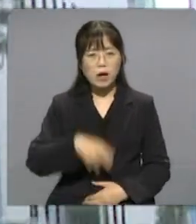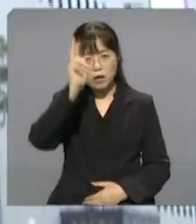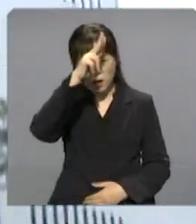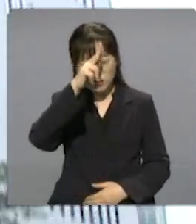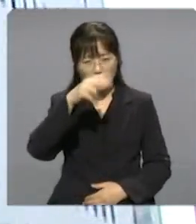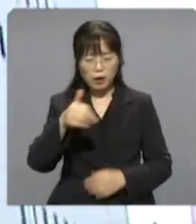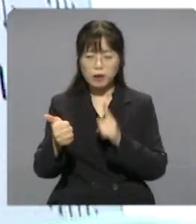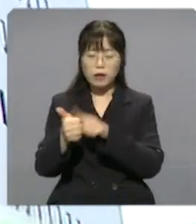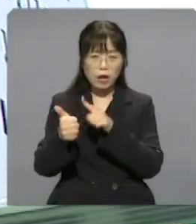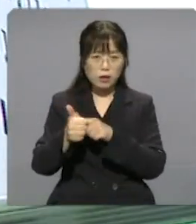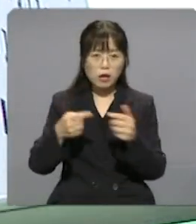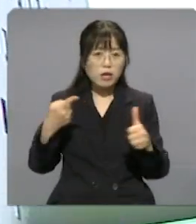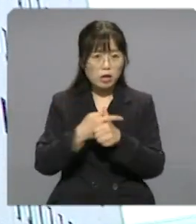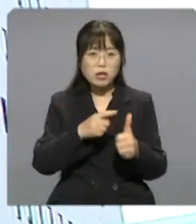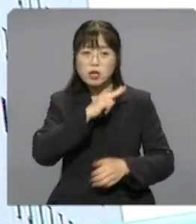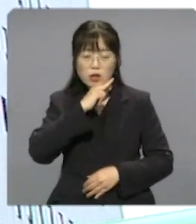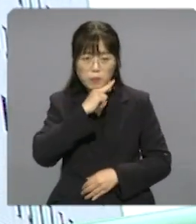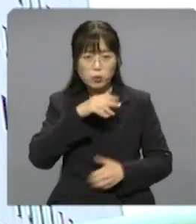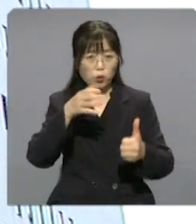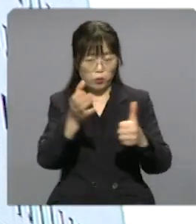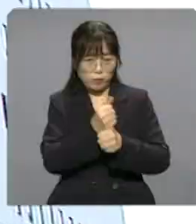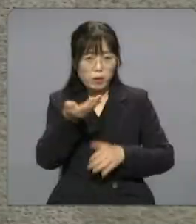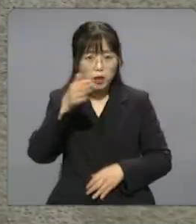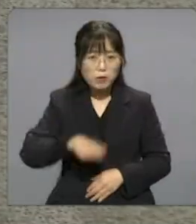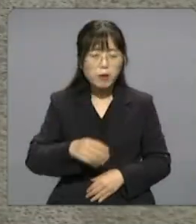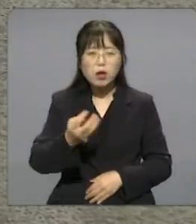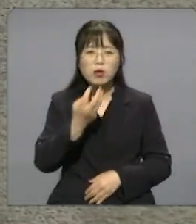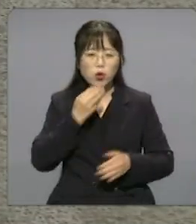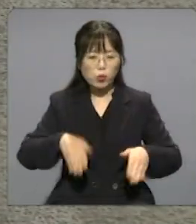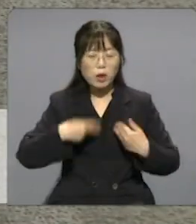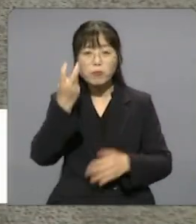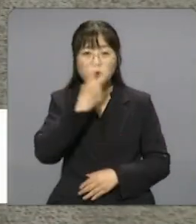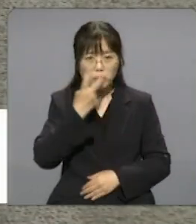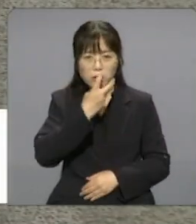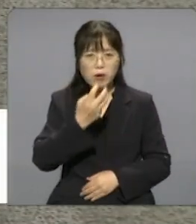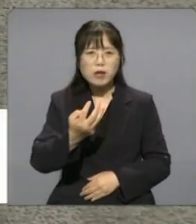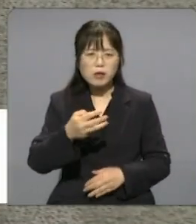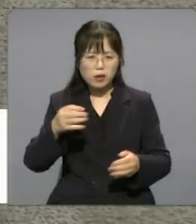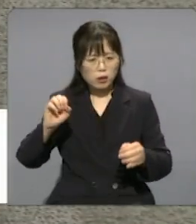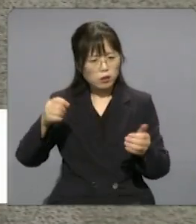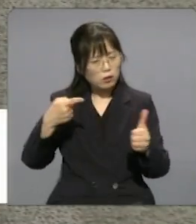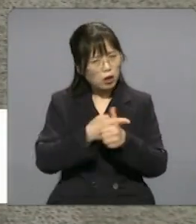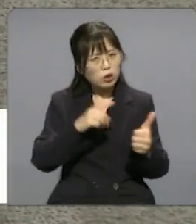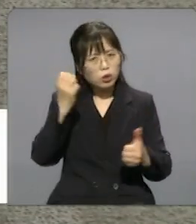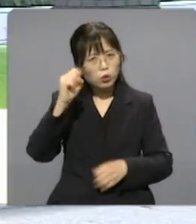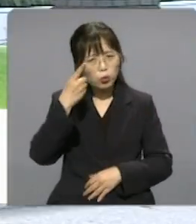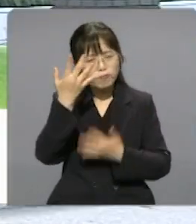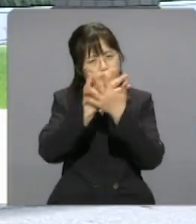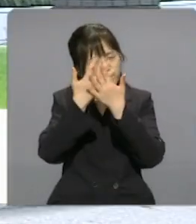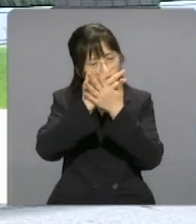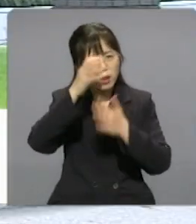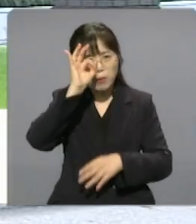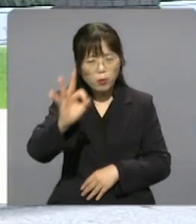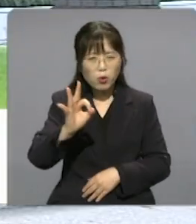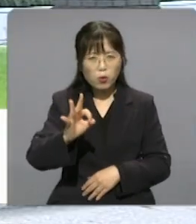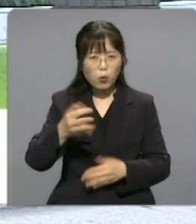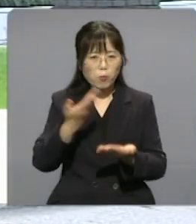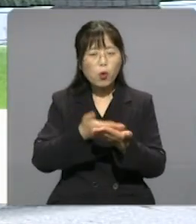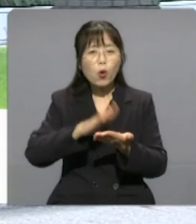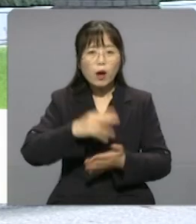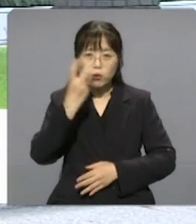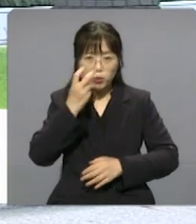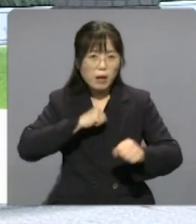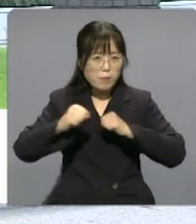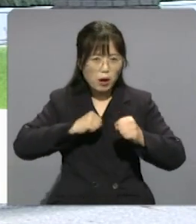경찰은 A씨를 살인 혐의로 송치했지만 서울 남부지검은 살인 동기가 명확하지 않다고 보고 보완 수사를